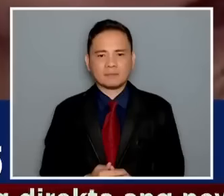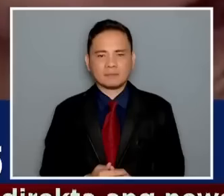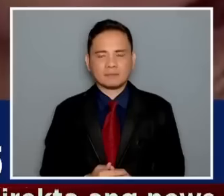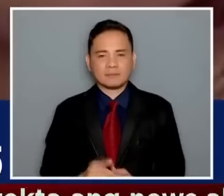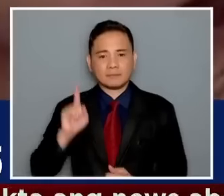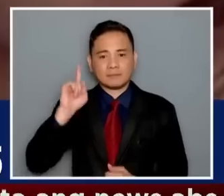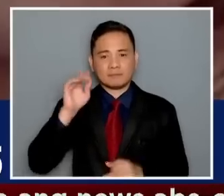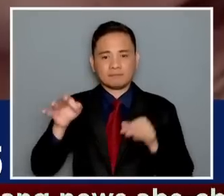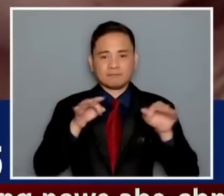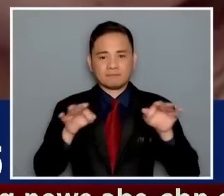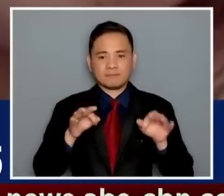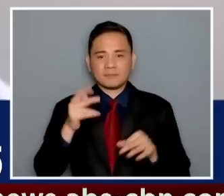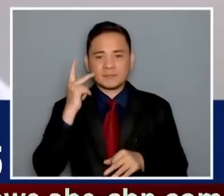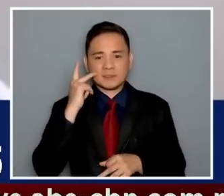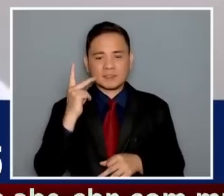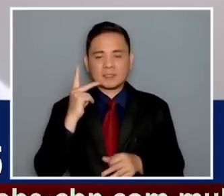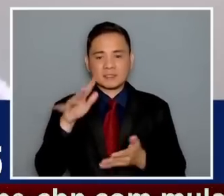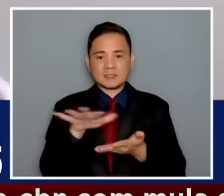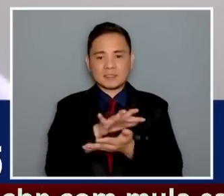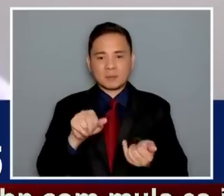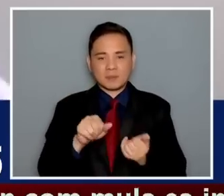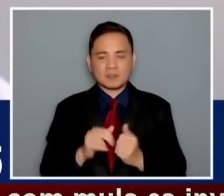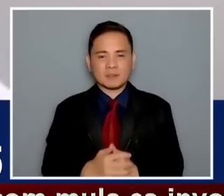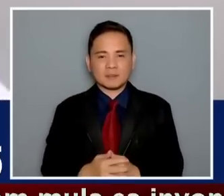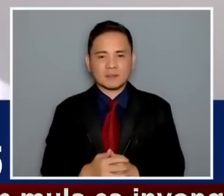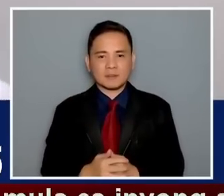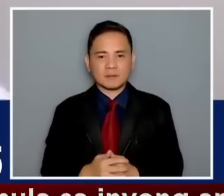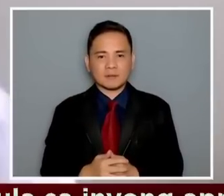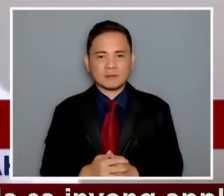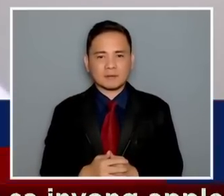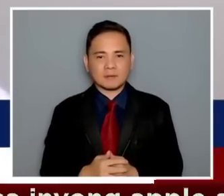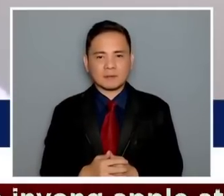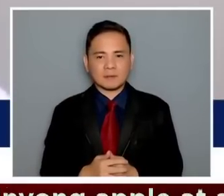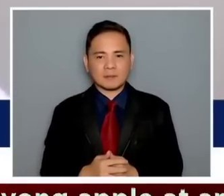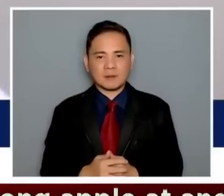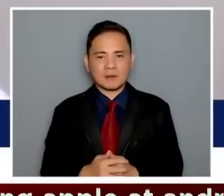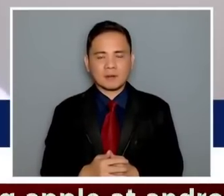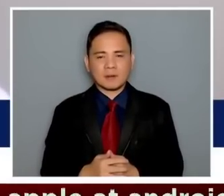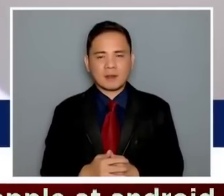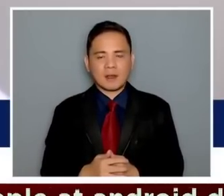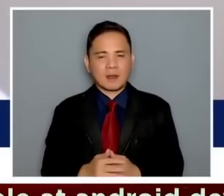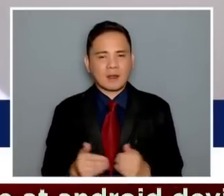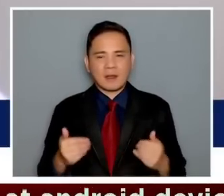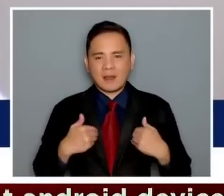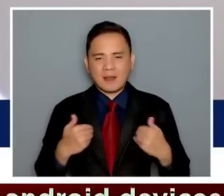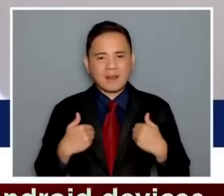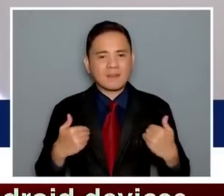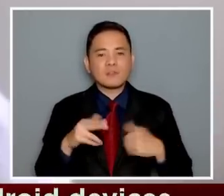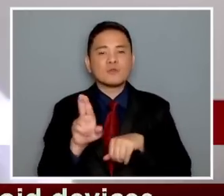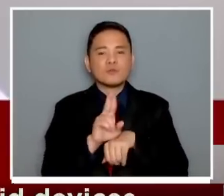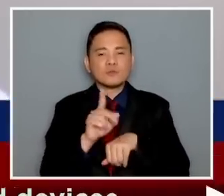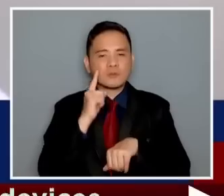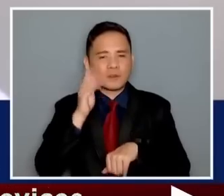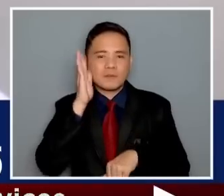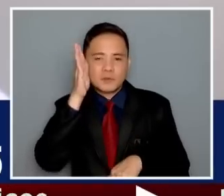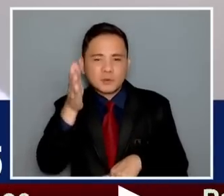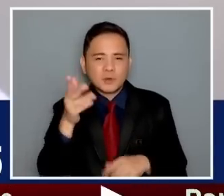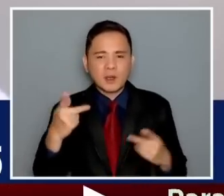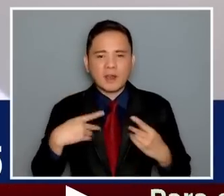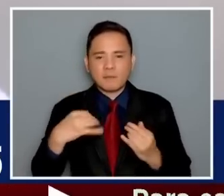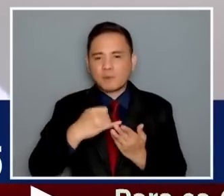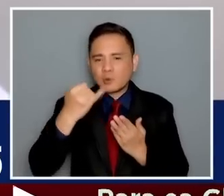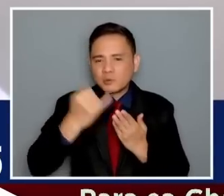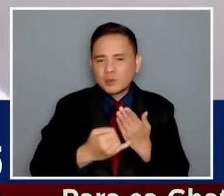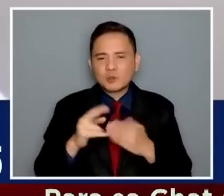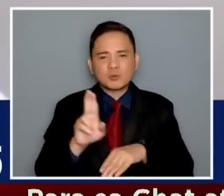yung debt niya. Ito po yung bali. Andun po lahat ng gagawin ko. Marami po sana ako yung papasa kinabukasan. May mga project din po ako